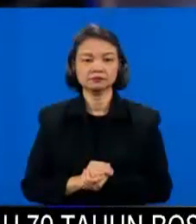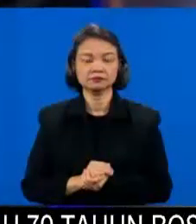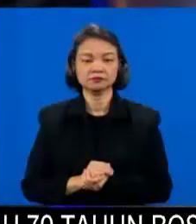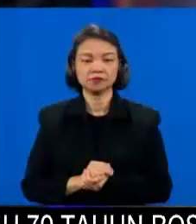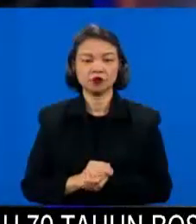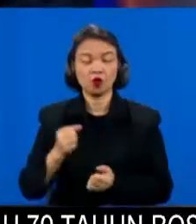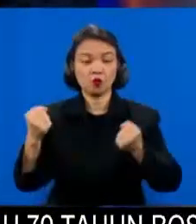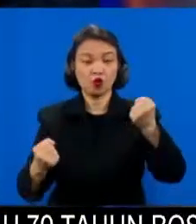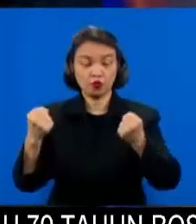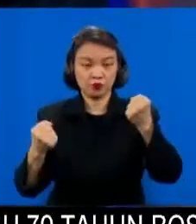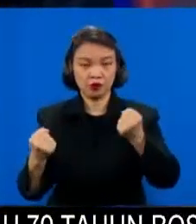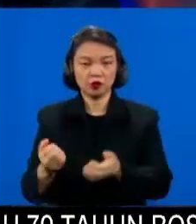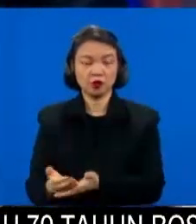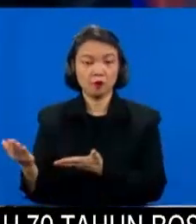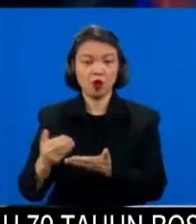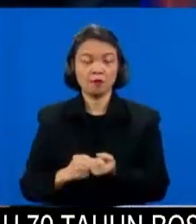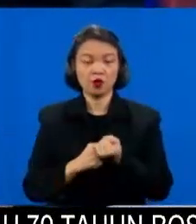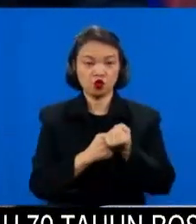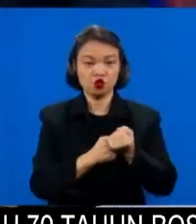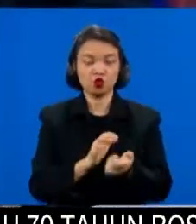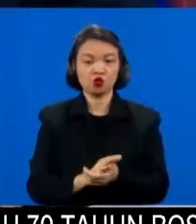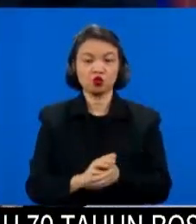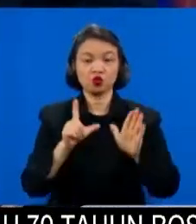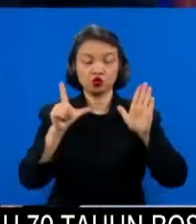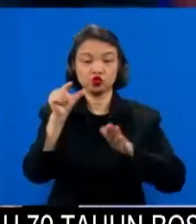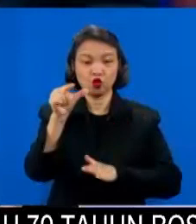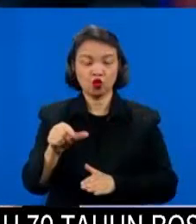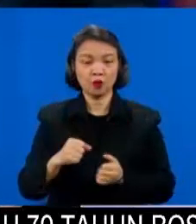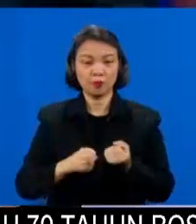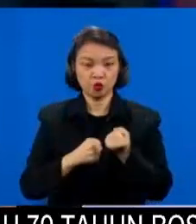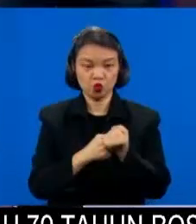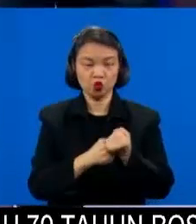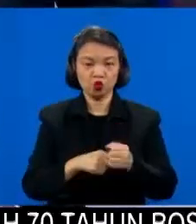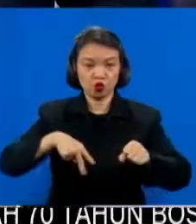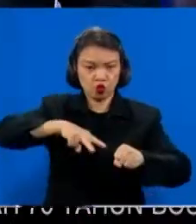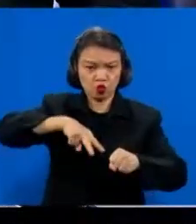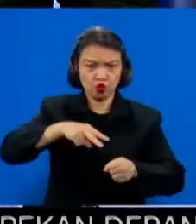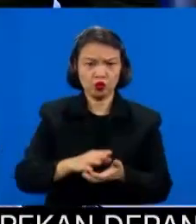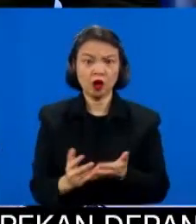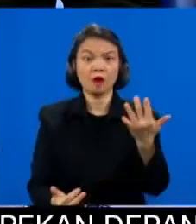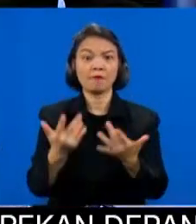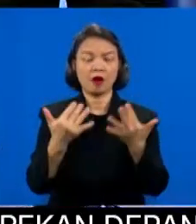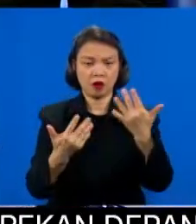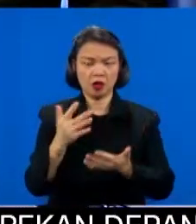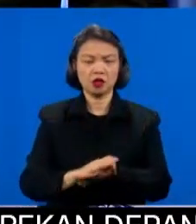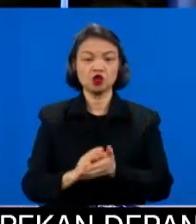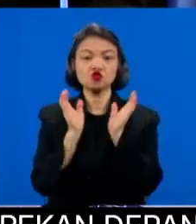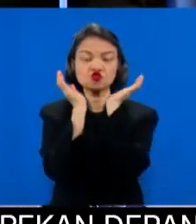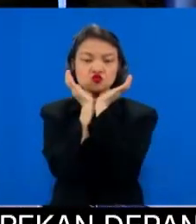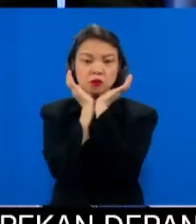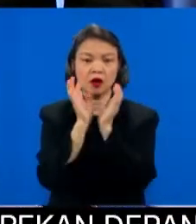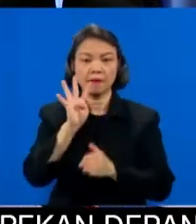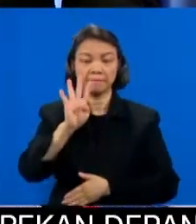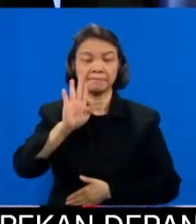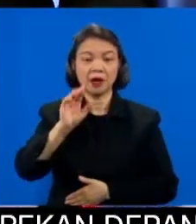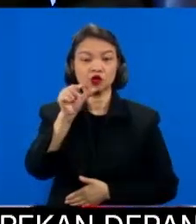Mobil yang mengangkut 7 supporter tim nasional sepak bola Indonesia terbakar di Jalan Pantura, Subang. 4 orang dilaporkan tewas, sementara 3